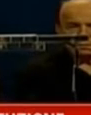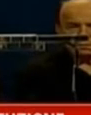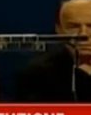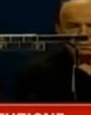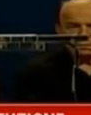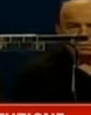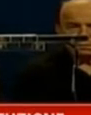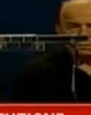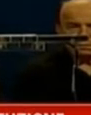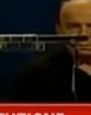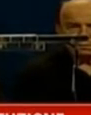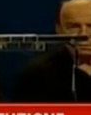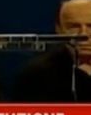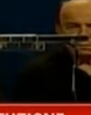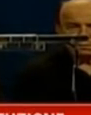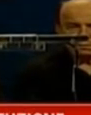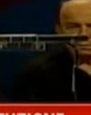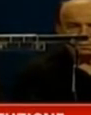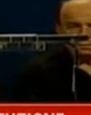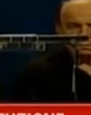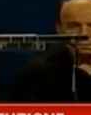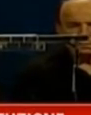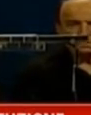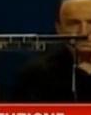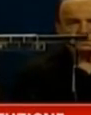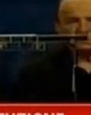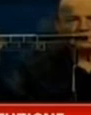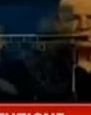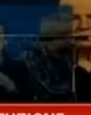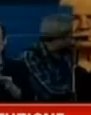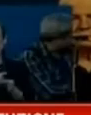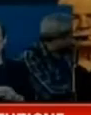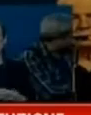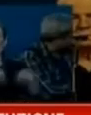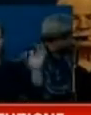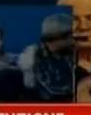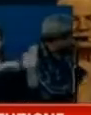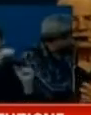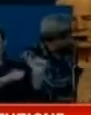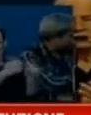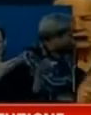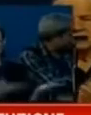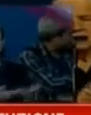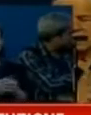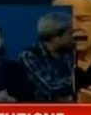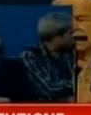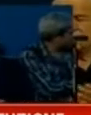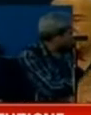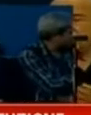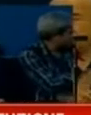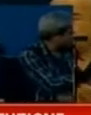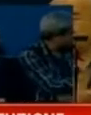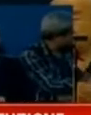referendum anche su questo punto. Gli chiediamo di non far passare il disegno di legge con